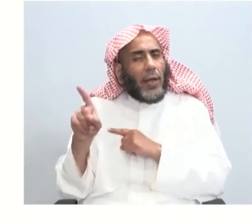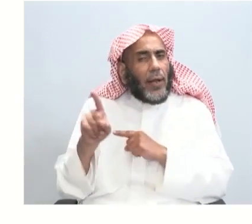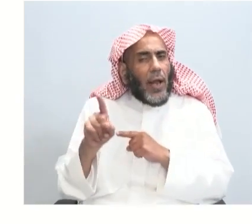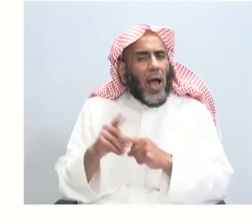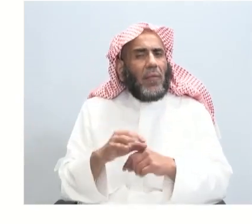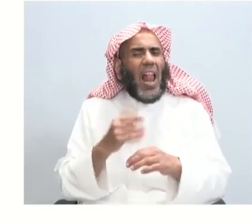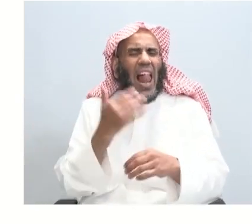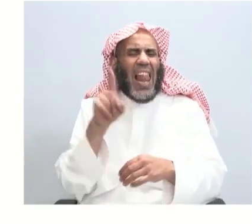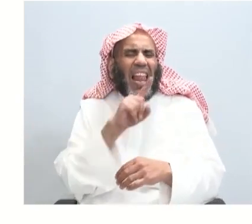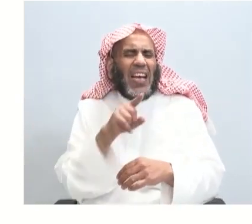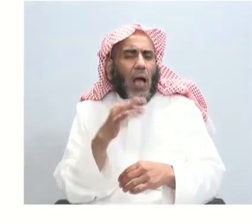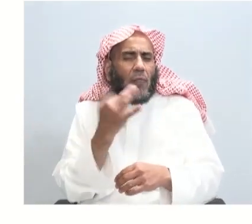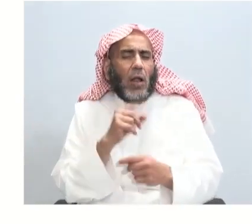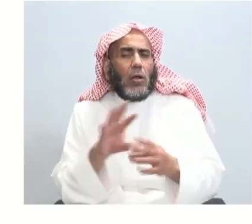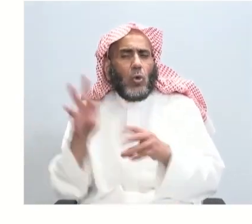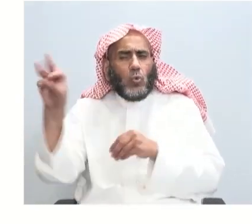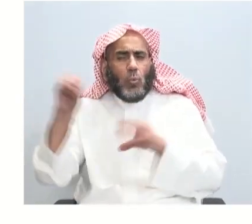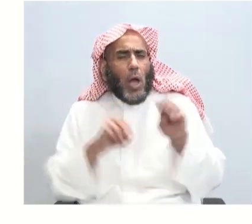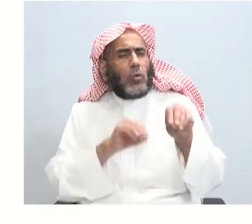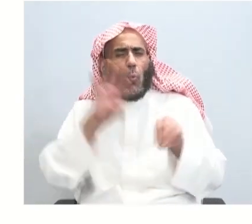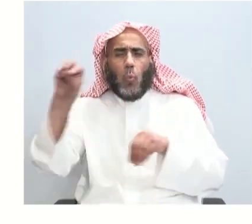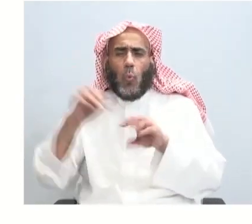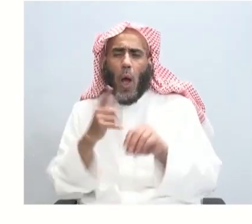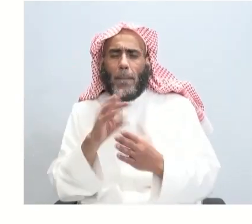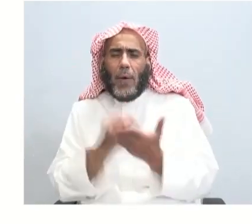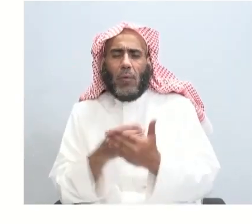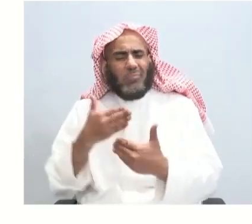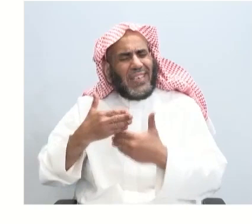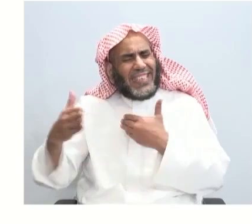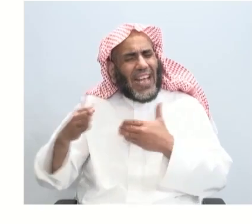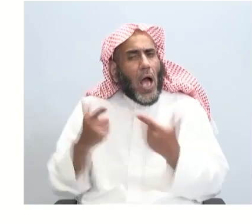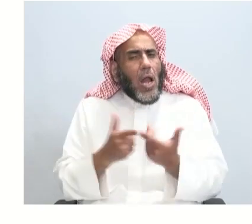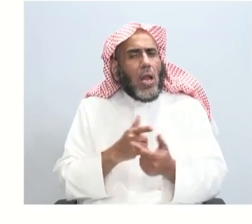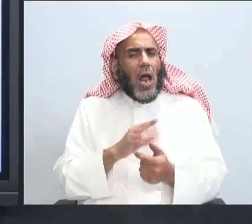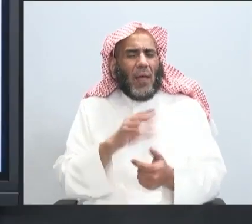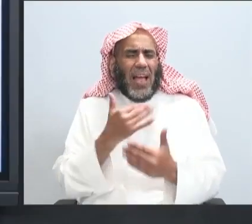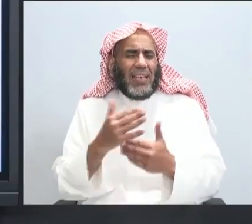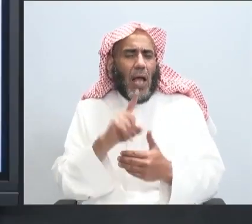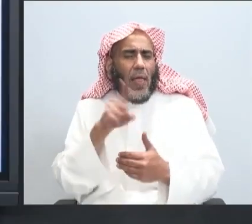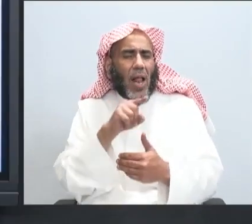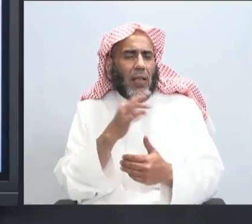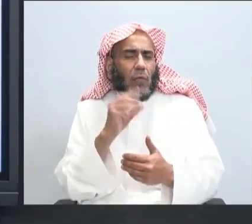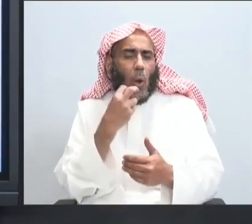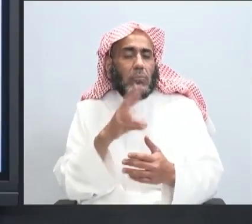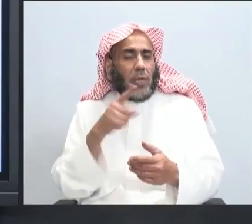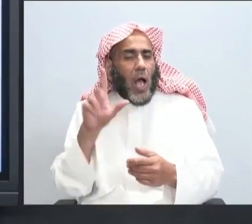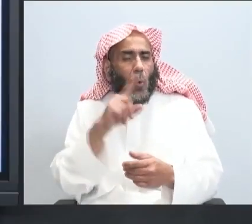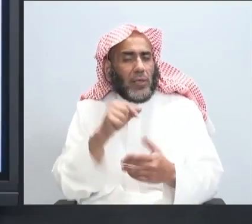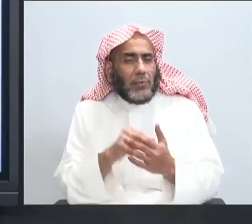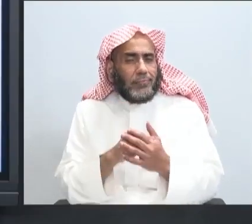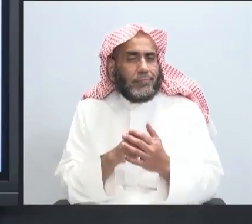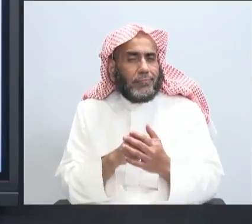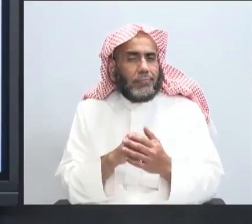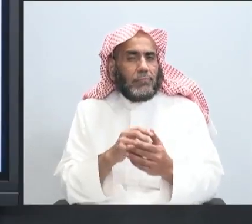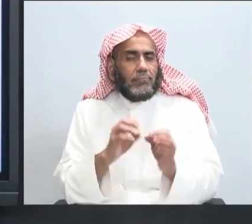عن اللحن. جمعت المعاجم العربية من مصادر نأت بأنفسها عن اللحن، يعني أنها ابتعدت عن اللحن. صحيح أم خاطئ؟